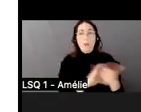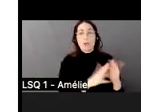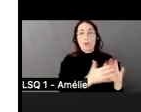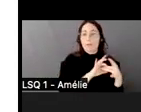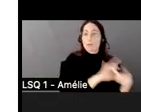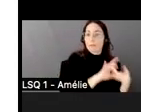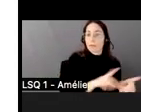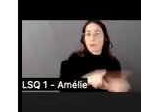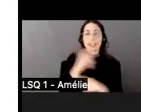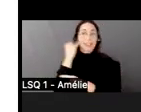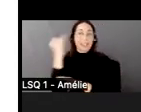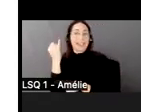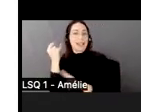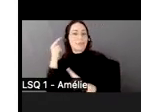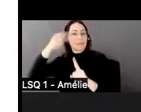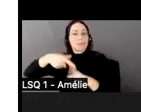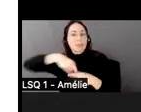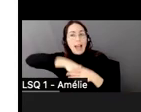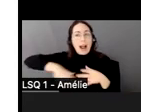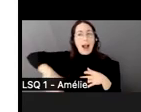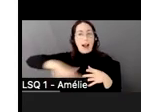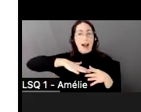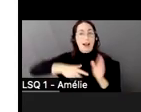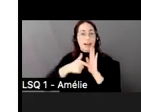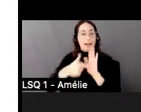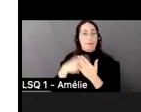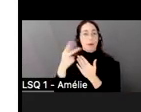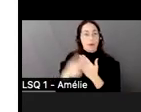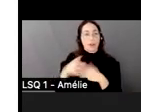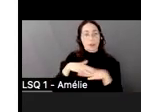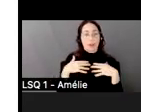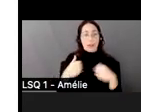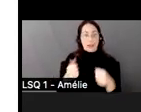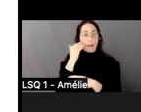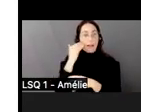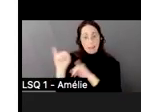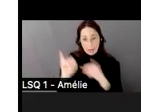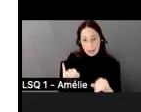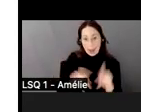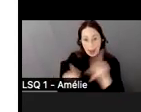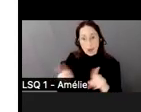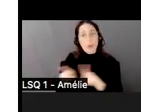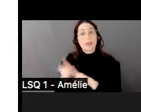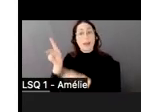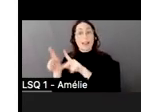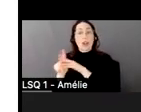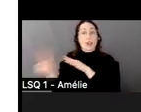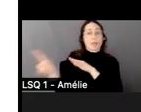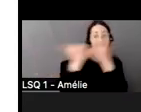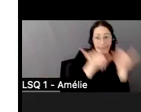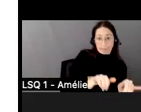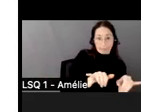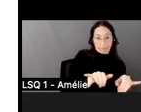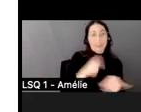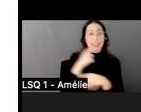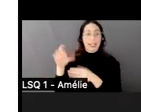des initiatives internes, notamment le projet sur la santé mentale des immigrants et des réfugiés, financé par